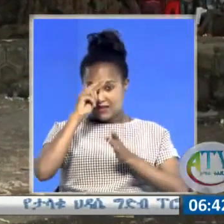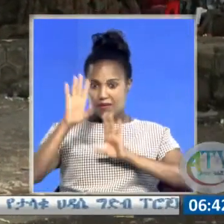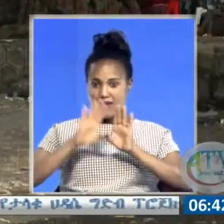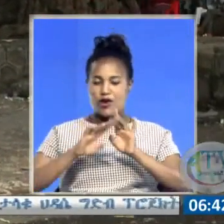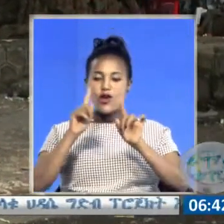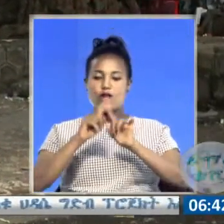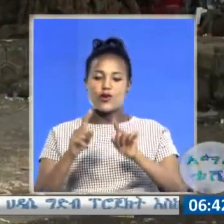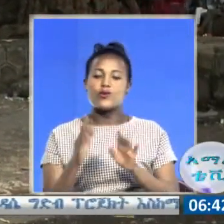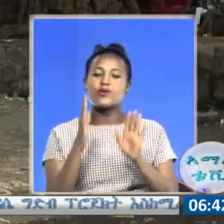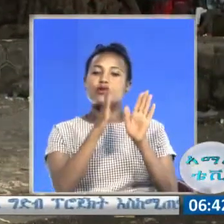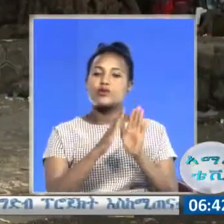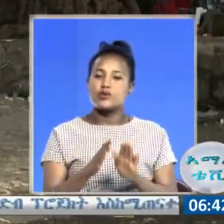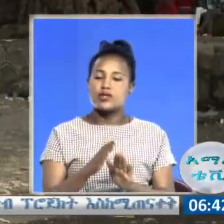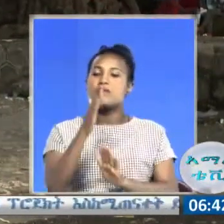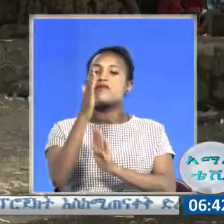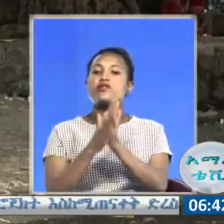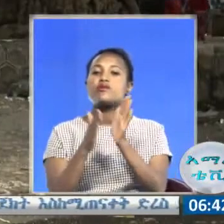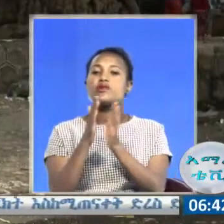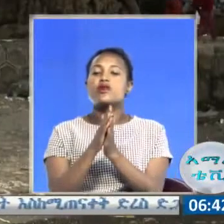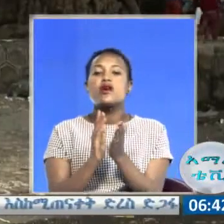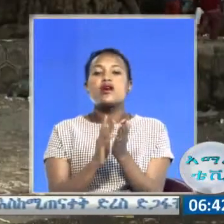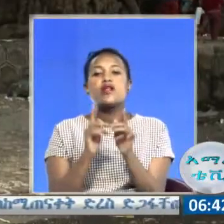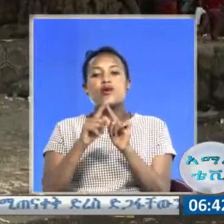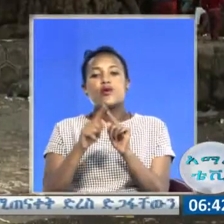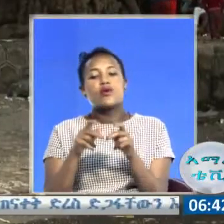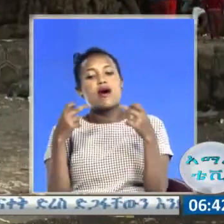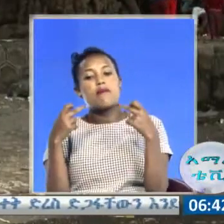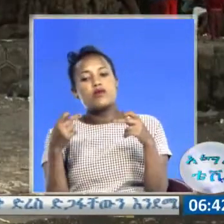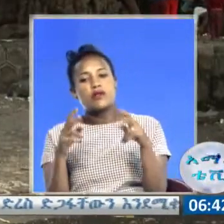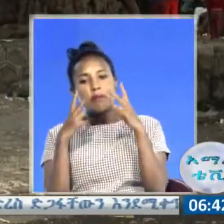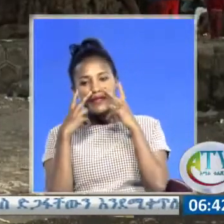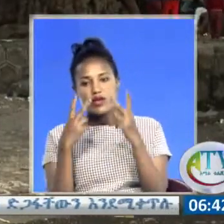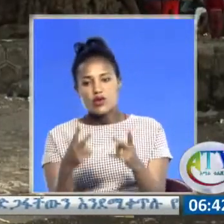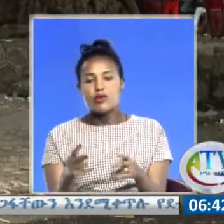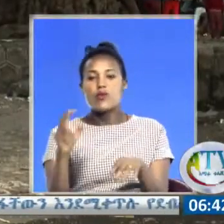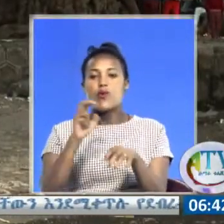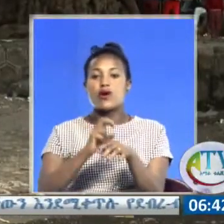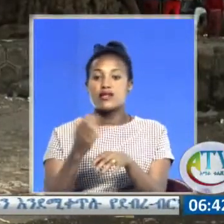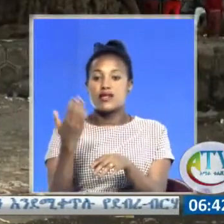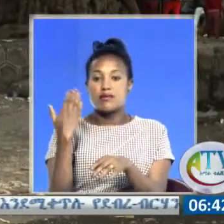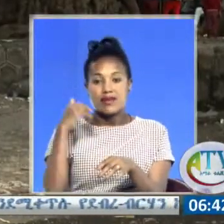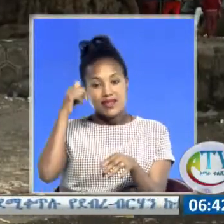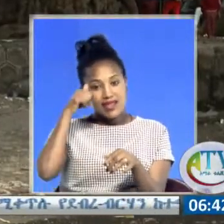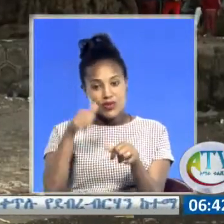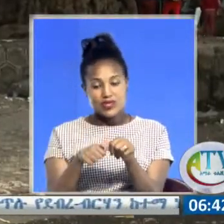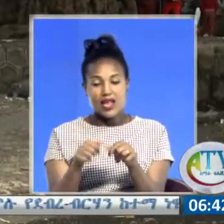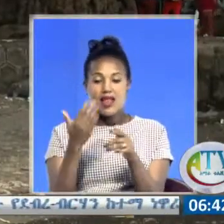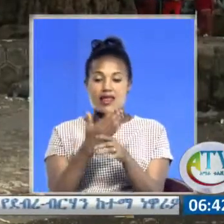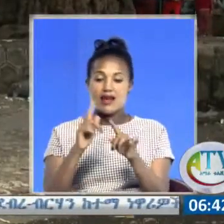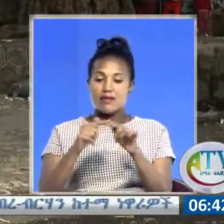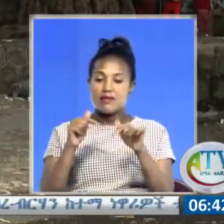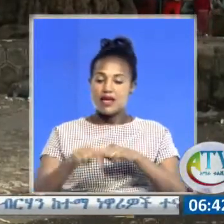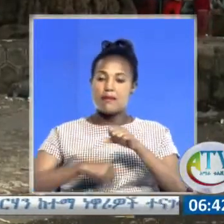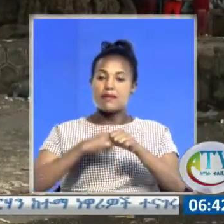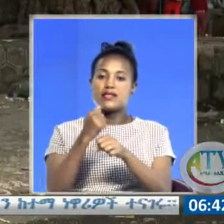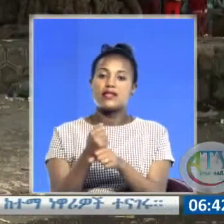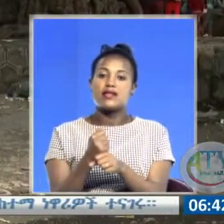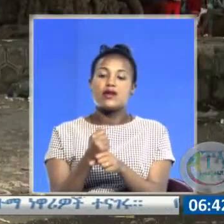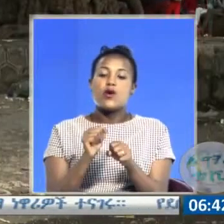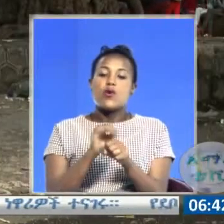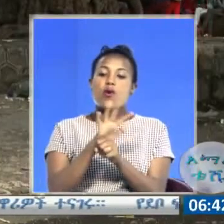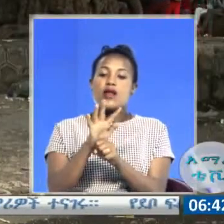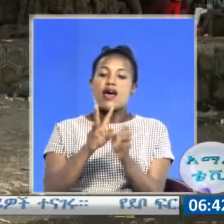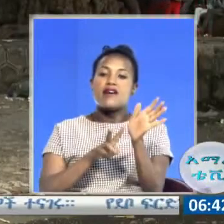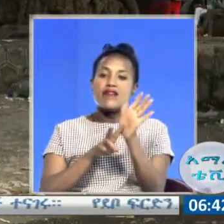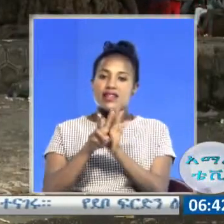የተለያዩ ዝግጅቶችን የሚያከናውኑበት ትርኢቶችን የሚያሳዩበት ወቅት እንደነበረ ይታወቃል። ነገር ግን በዚህ ዓመት የኮሮና